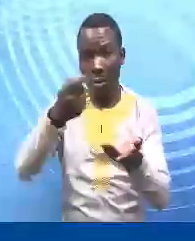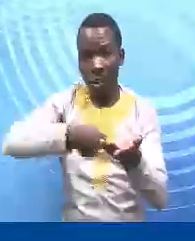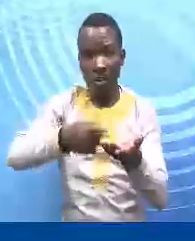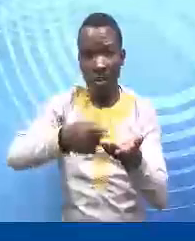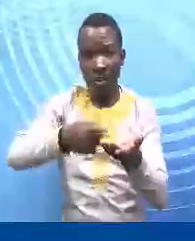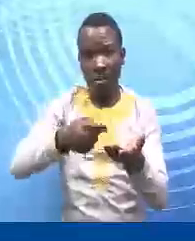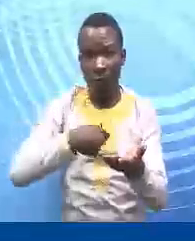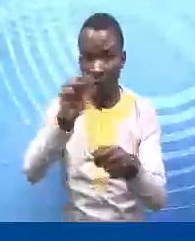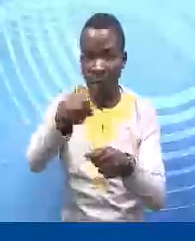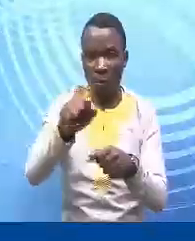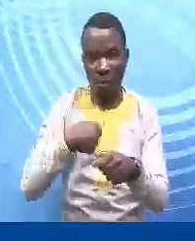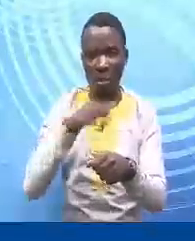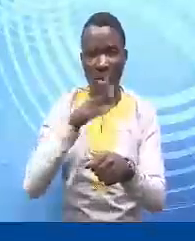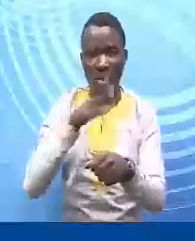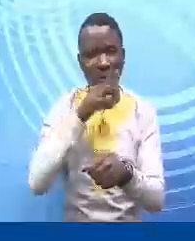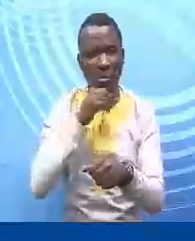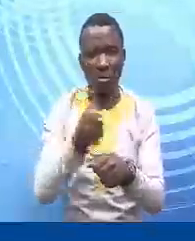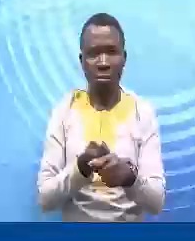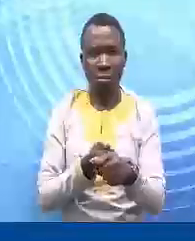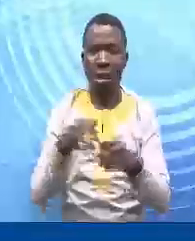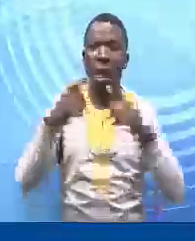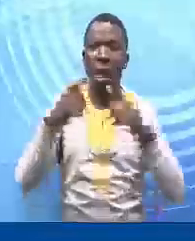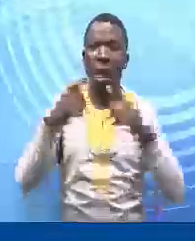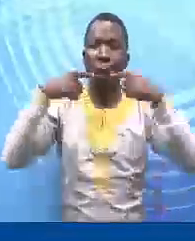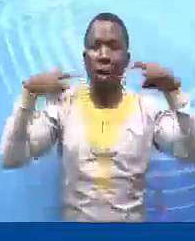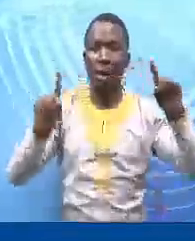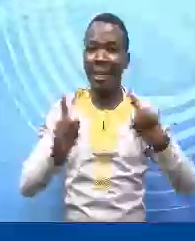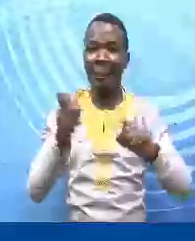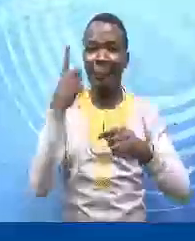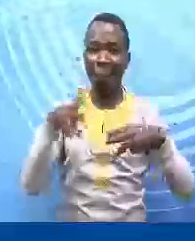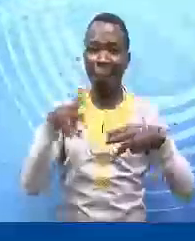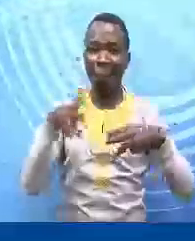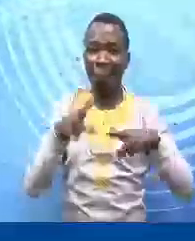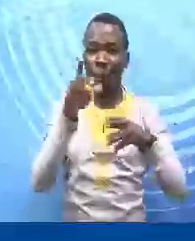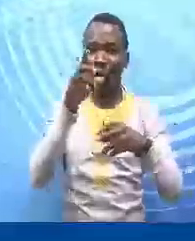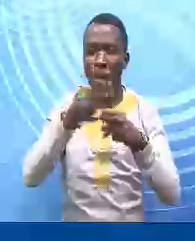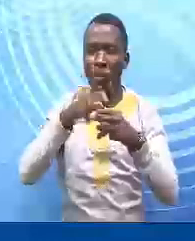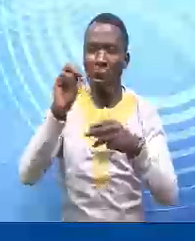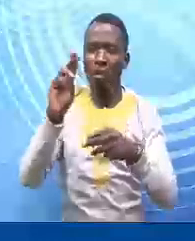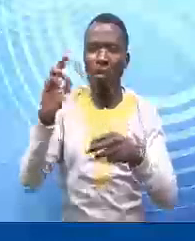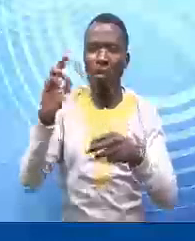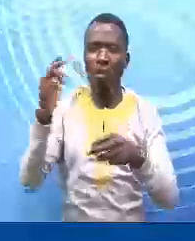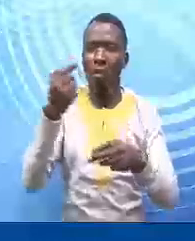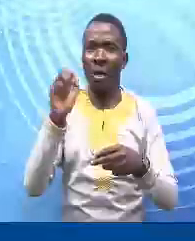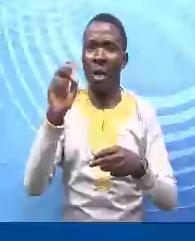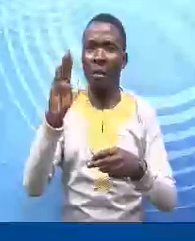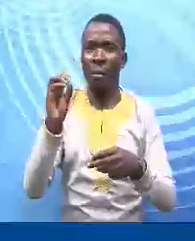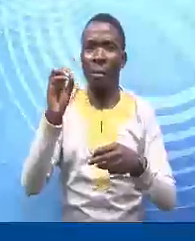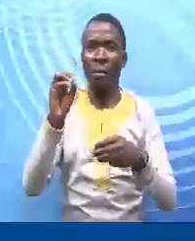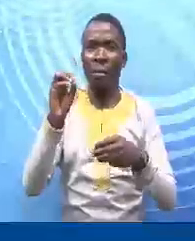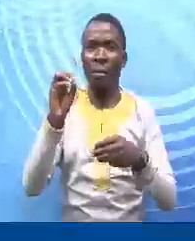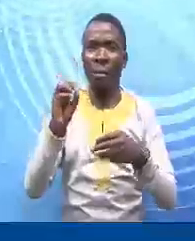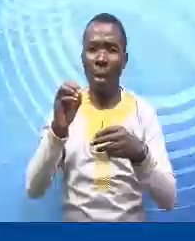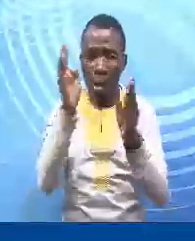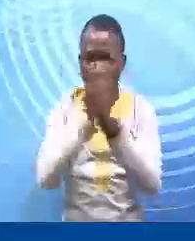nazisinyeho nyine nari umugabo banatangaza kandi ko batiyumvisha ukuntu witwa mugabo wa Shema Dieudonne bakunda kwita Dodosi ari nawe ubiri